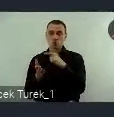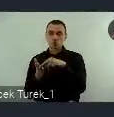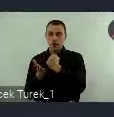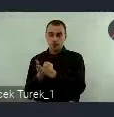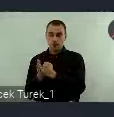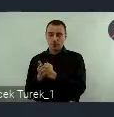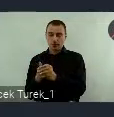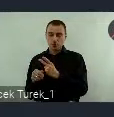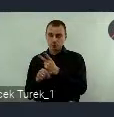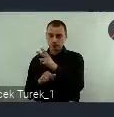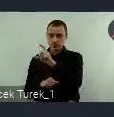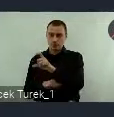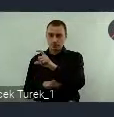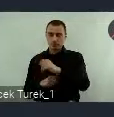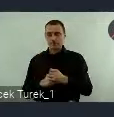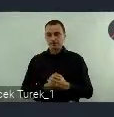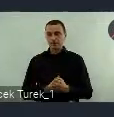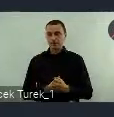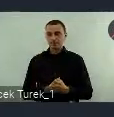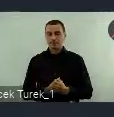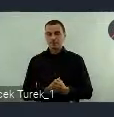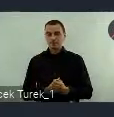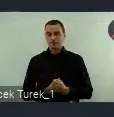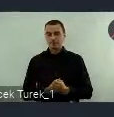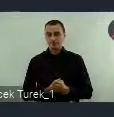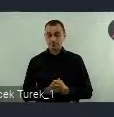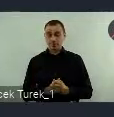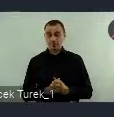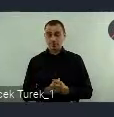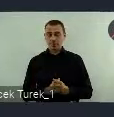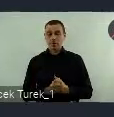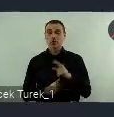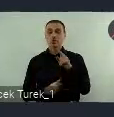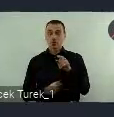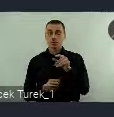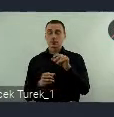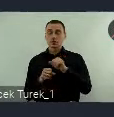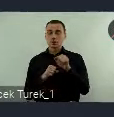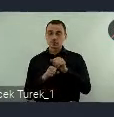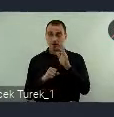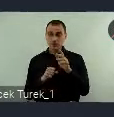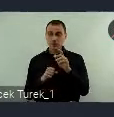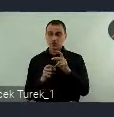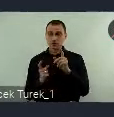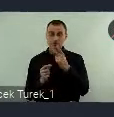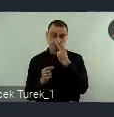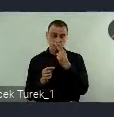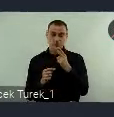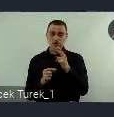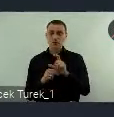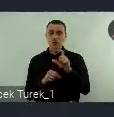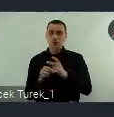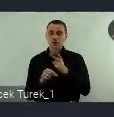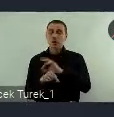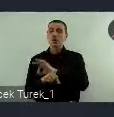cyfrowej to jest tak naprawdę najczęściej ten element którym będziecie się spotykać dostępność architektoniczna w sytuacji